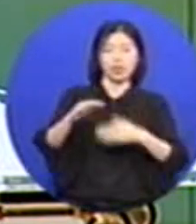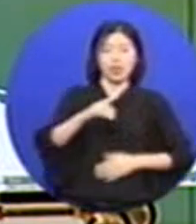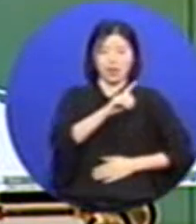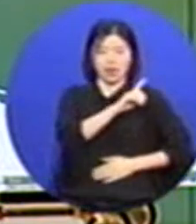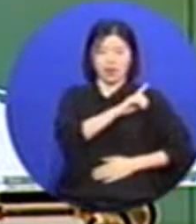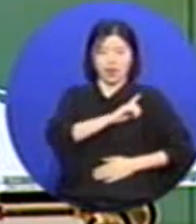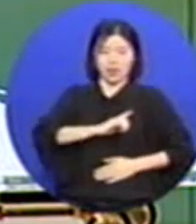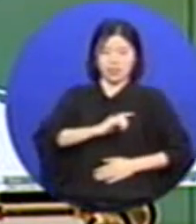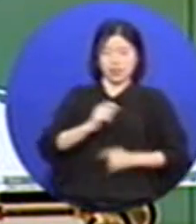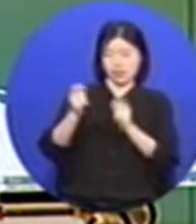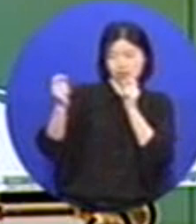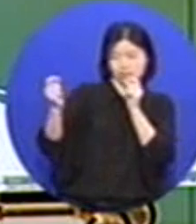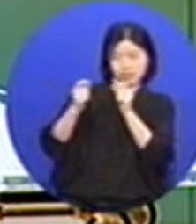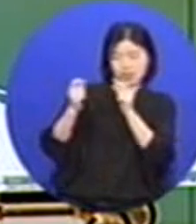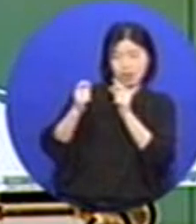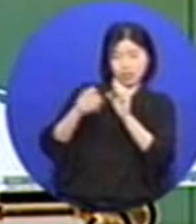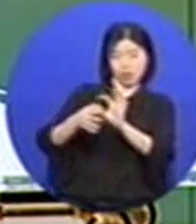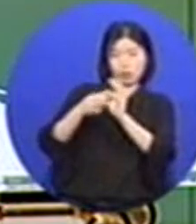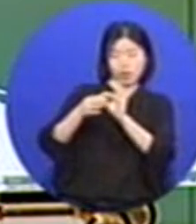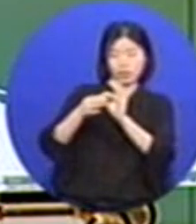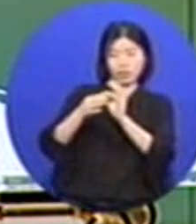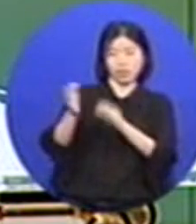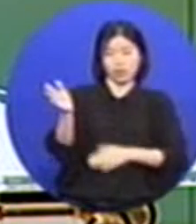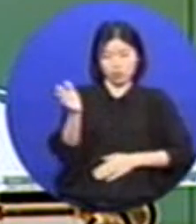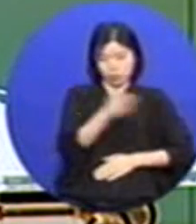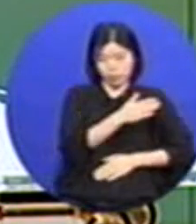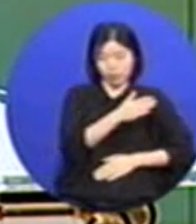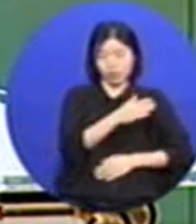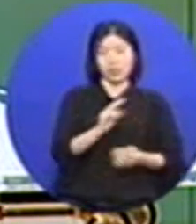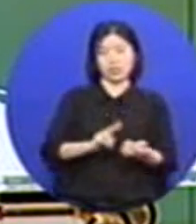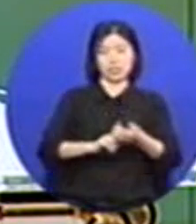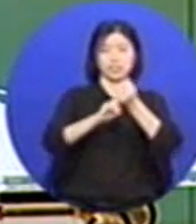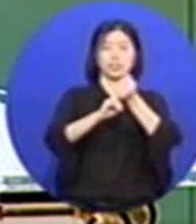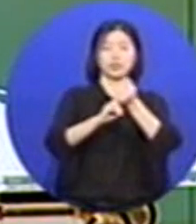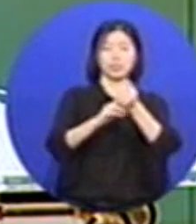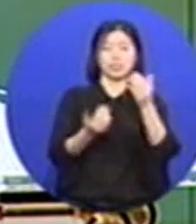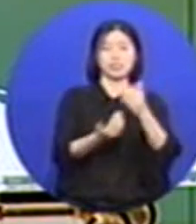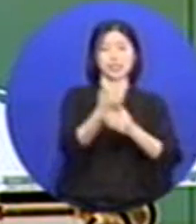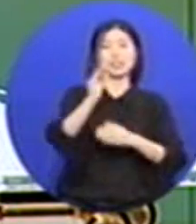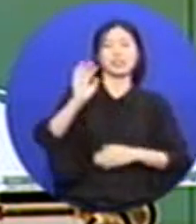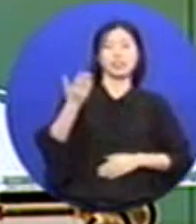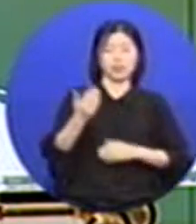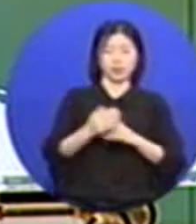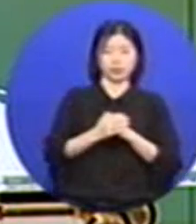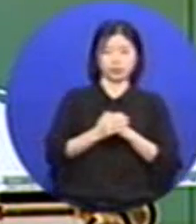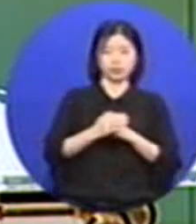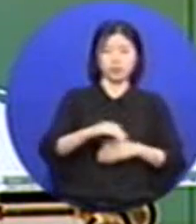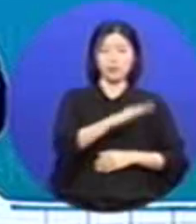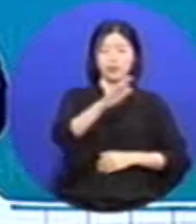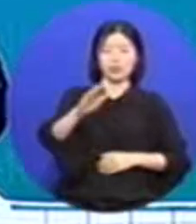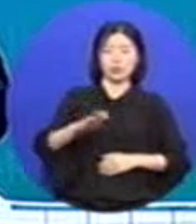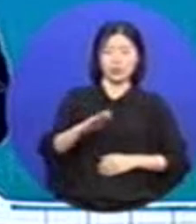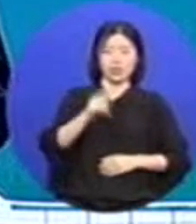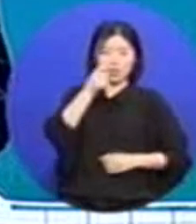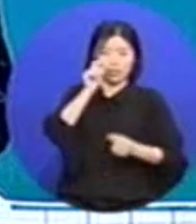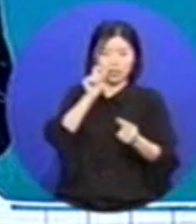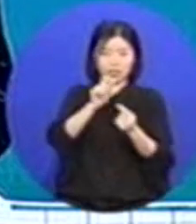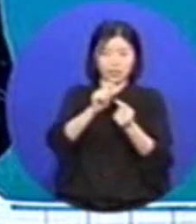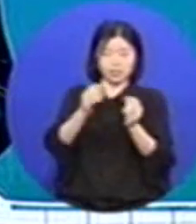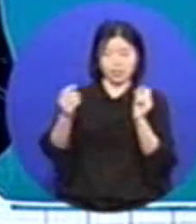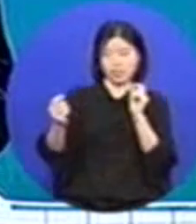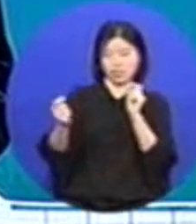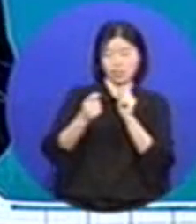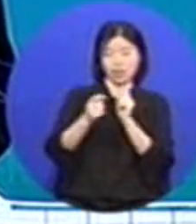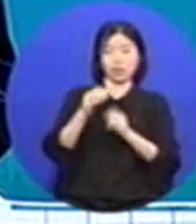가까운 관계 부터 기적이 일어 나요 관계에 변화가 일어납니다 우리에게 있어서 가장 가까운 관계가